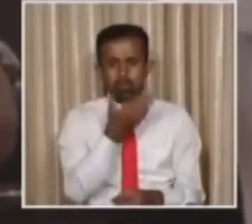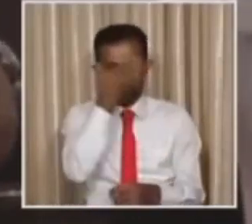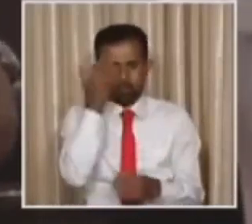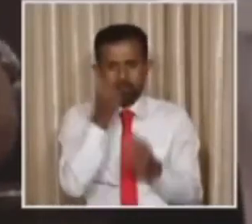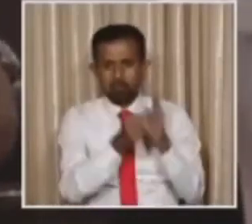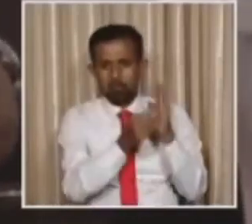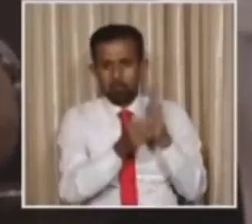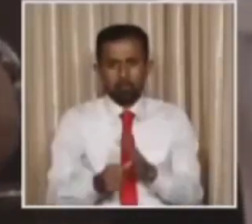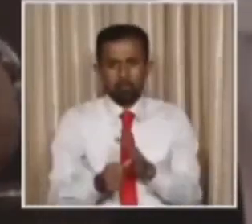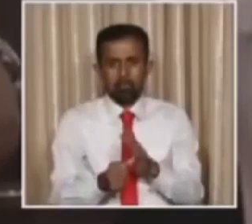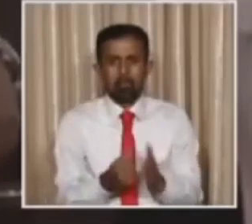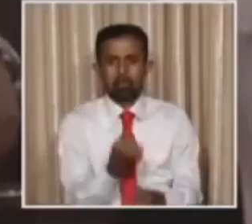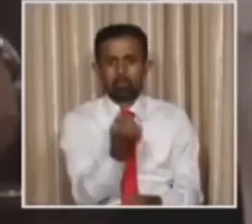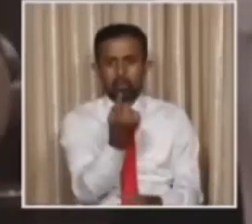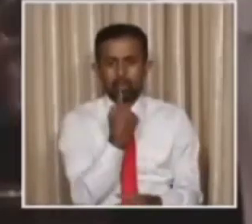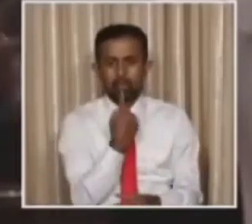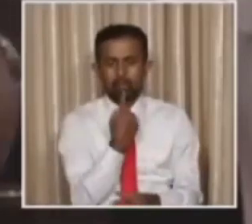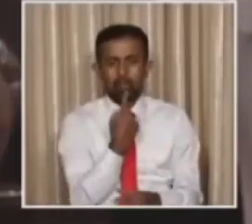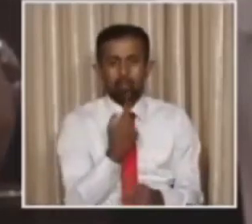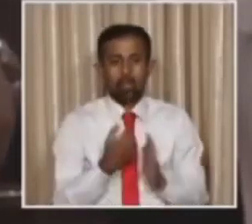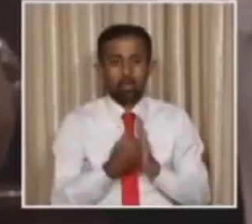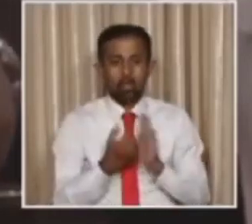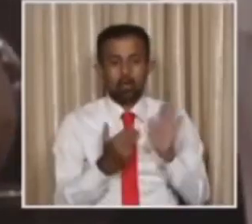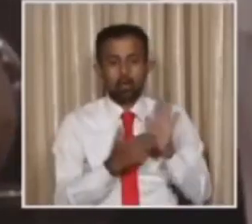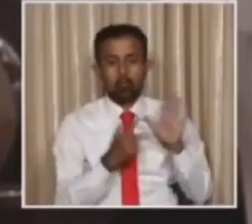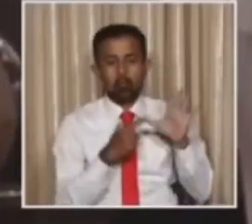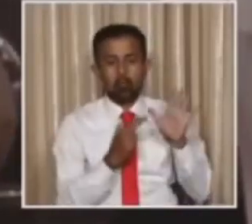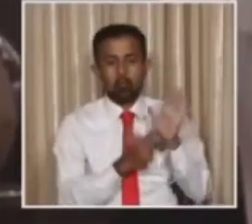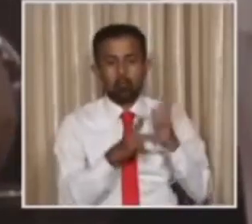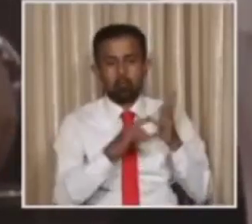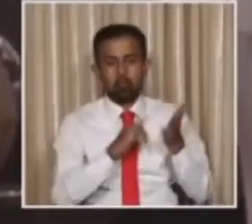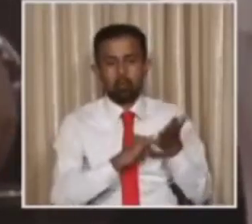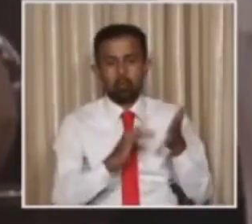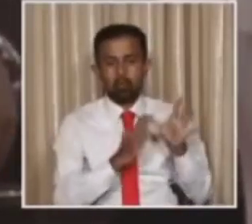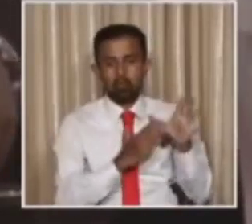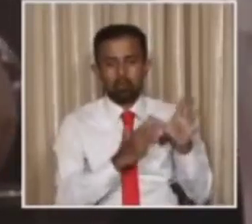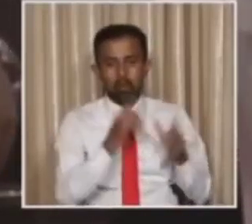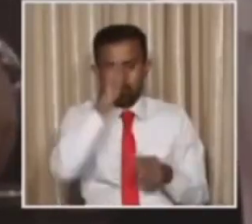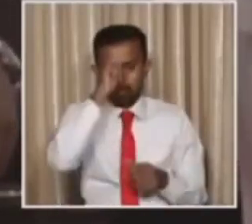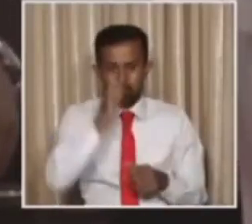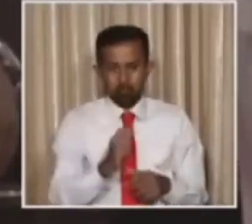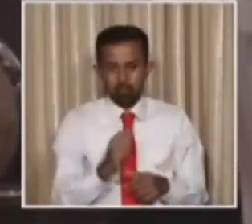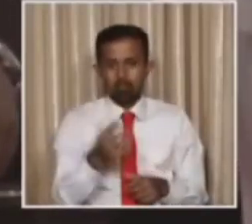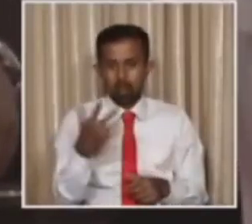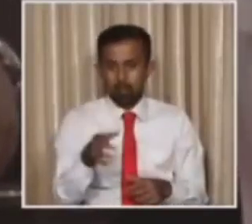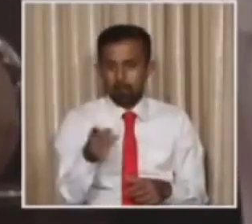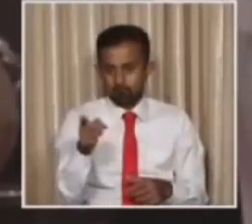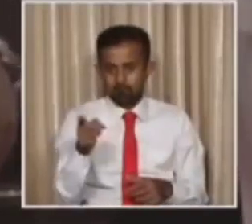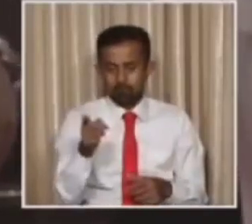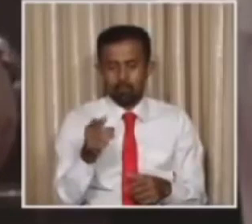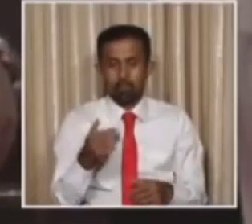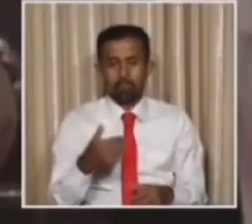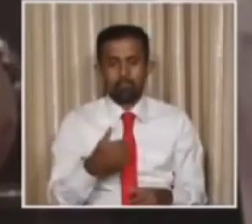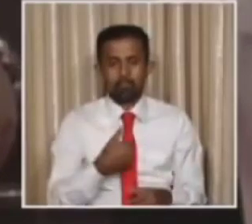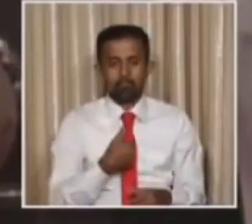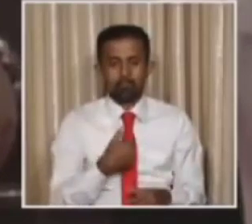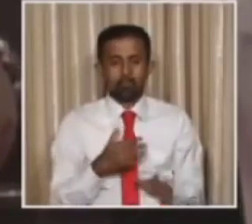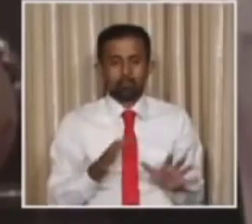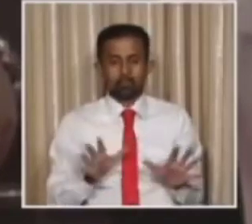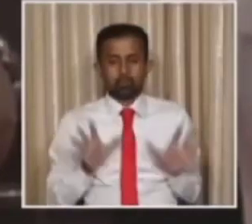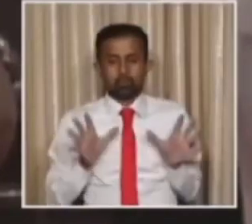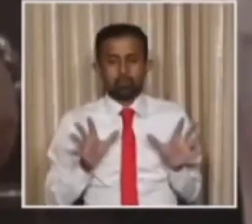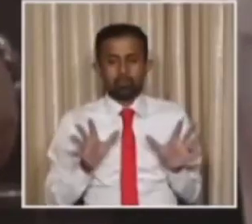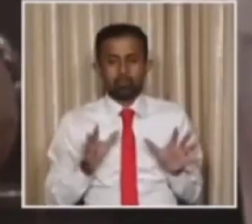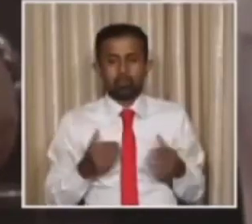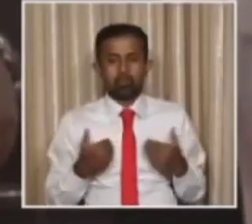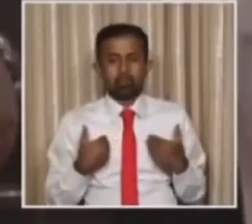ஒன்றினை பாராளுமன்றத்தில் முன்வைத்து உரையாற்றியிருந்தார். அவர் தன்னுடைய உரையில் பின்வரும் விடயங்களை சுட்டிக்காட்டியிருந்தார். அந்த வகையில் அமைச்சர் மனுஷ